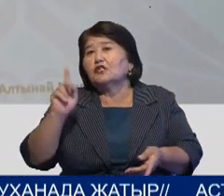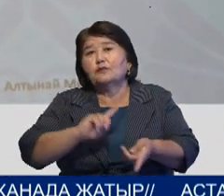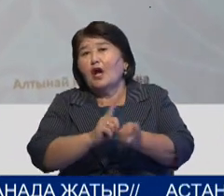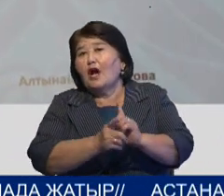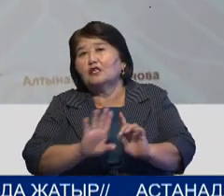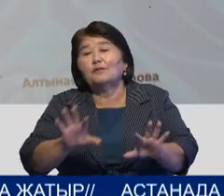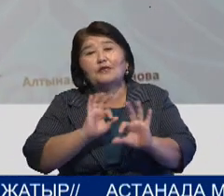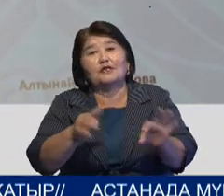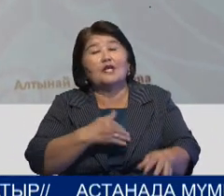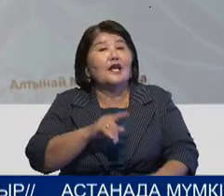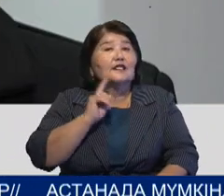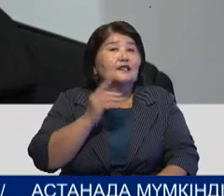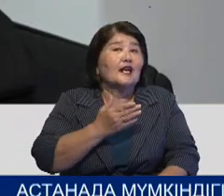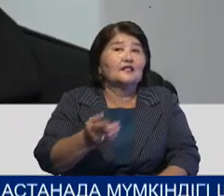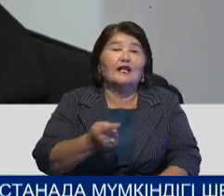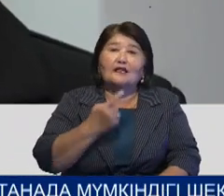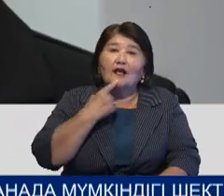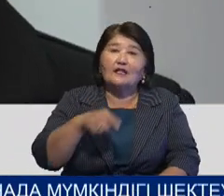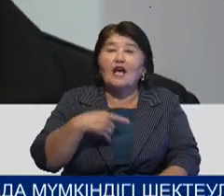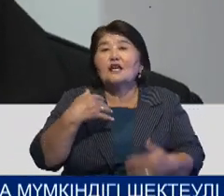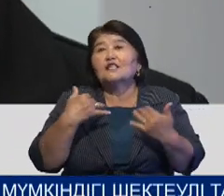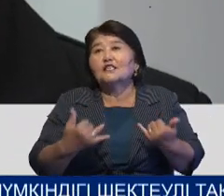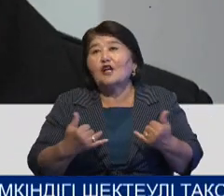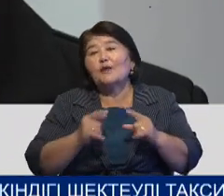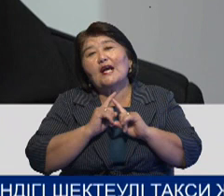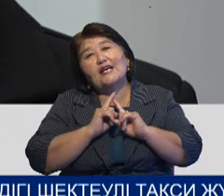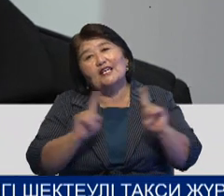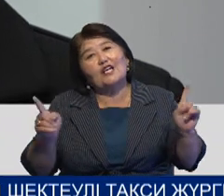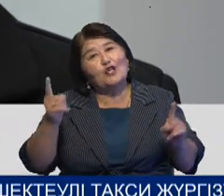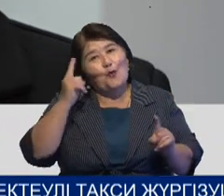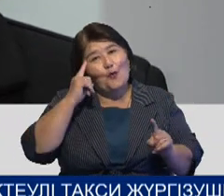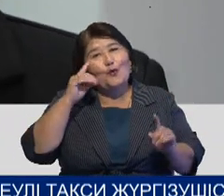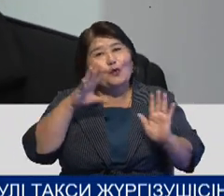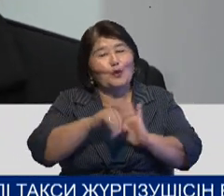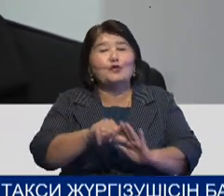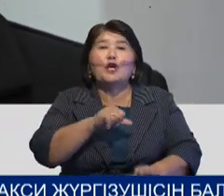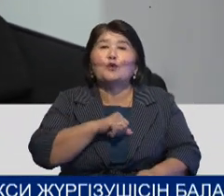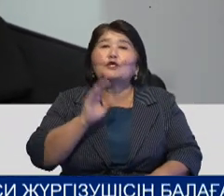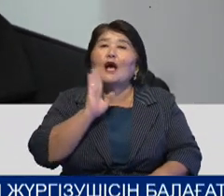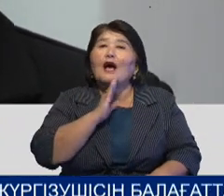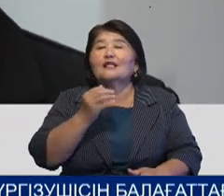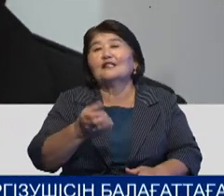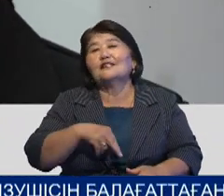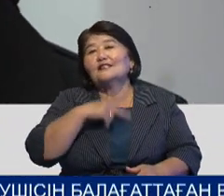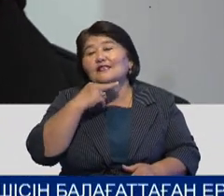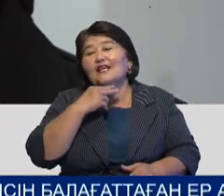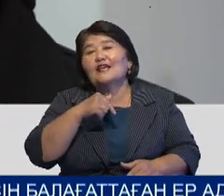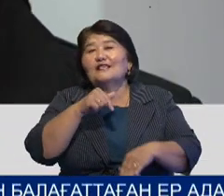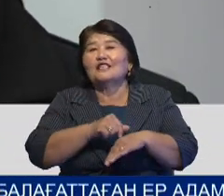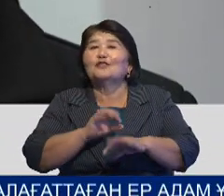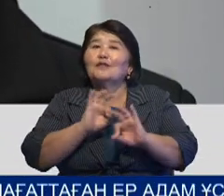жеткізгім келді. Осы жастардың тілмен заманауи креативті ойды қосып, өзімнің анама деген жылы сезімін жеткізгім